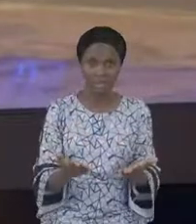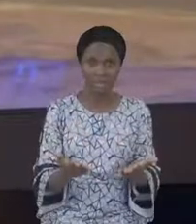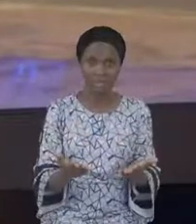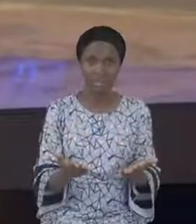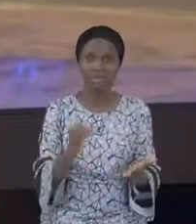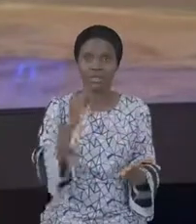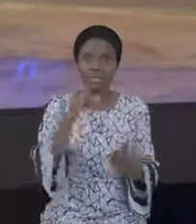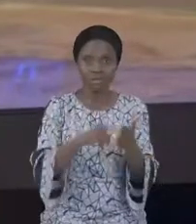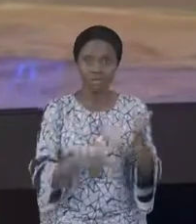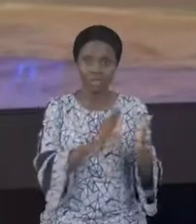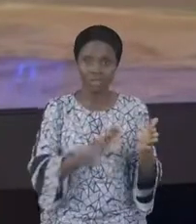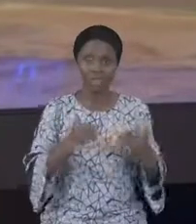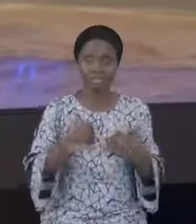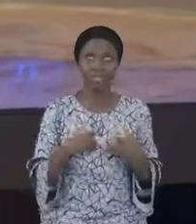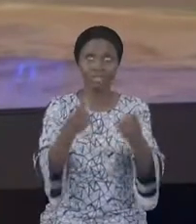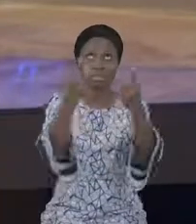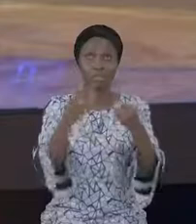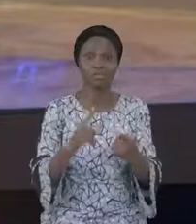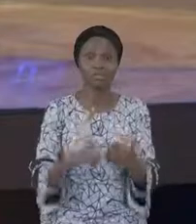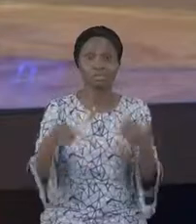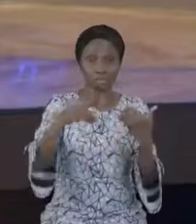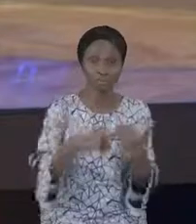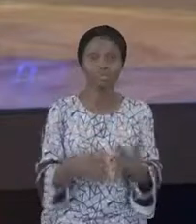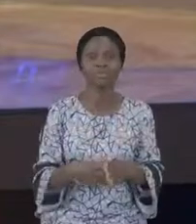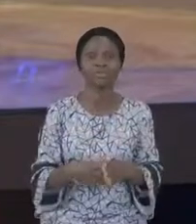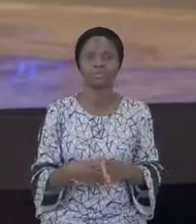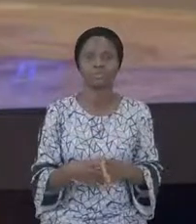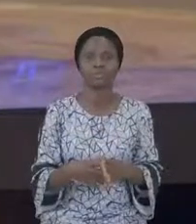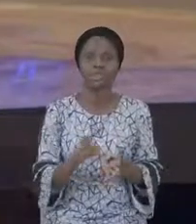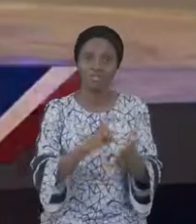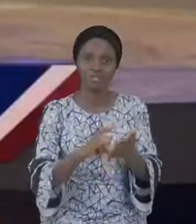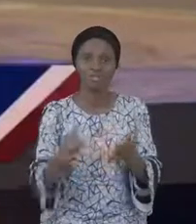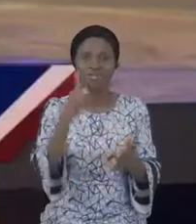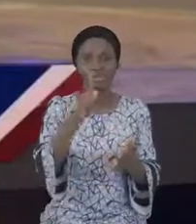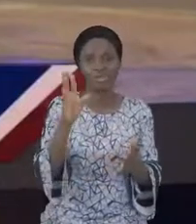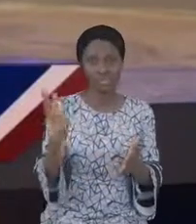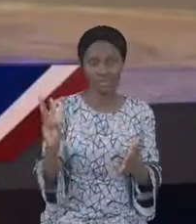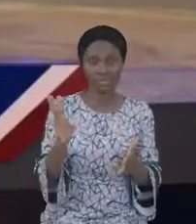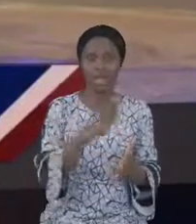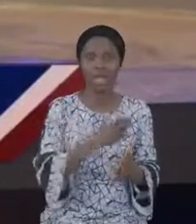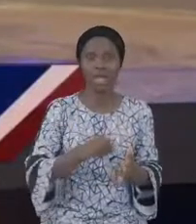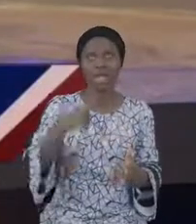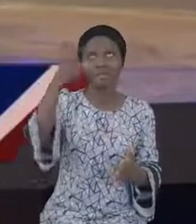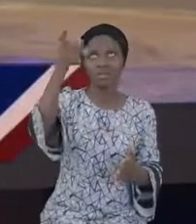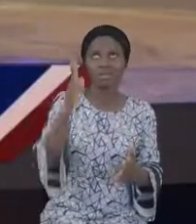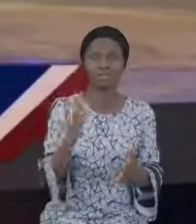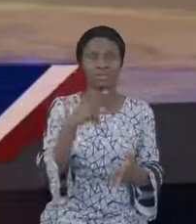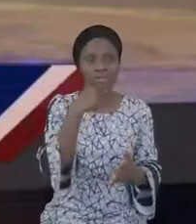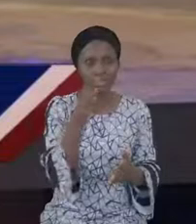venu rétablir, restaurer. Genèse 1 verset